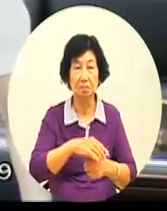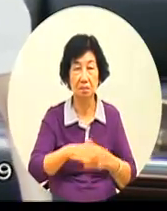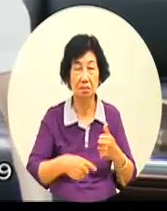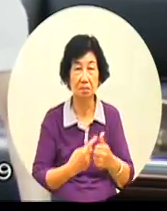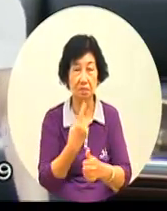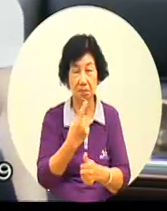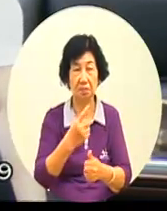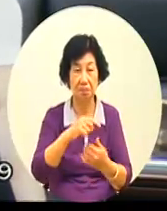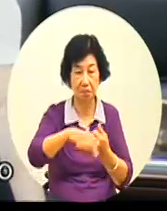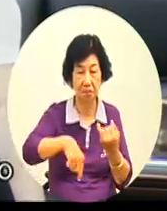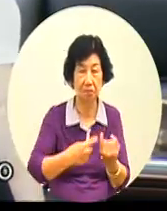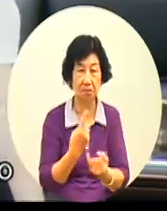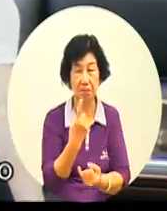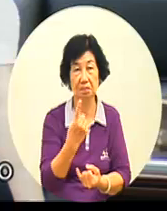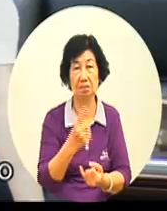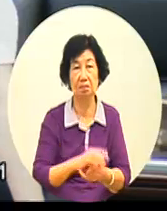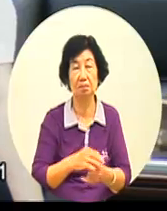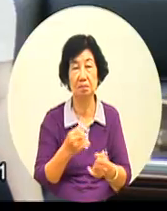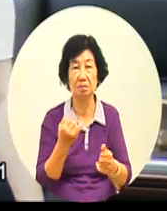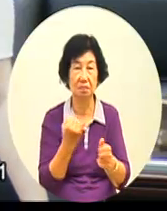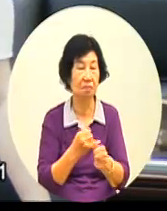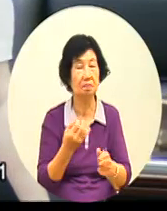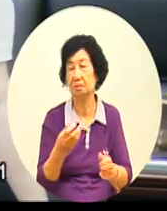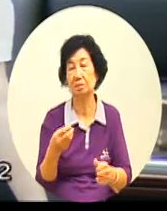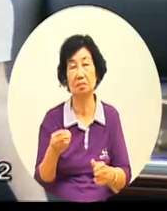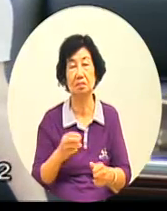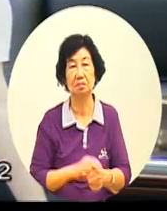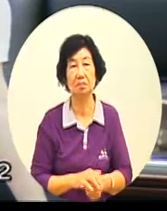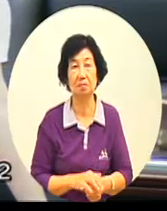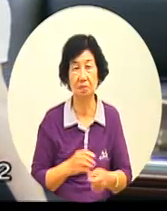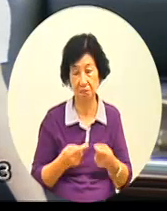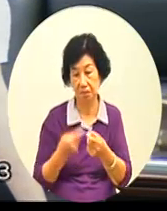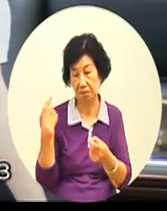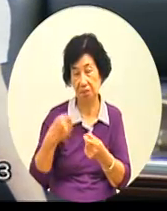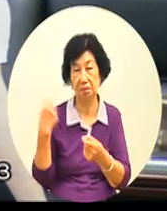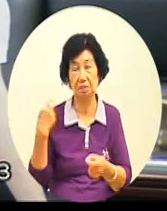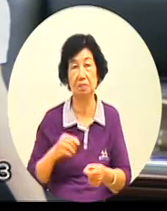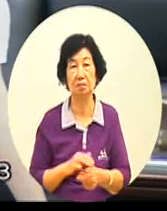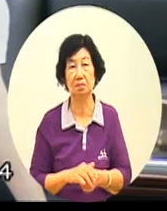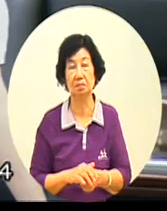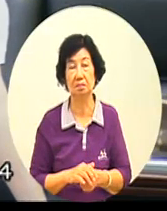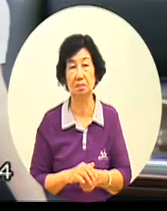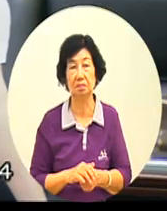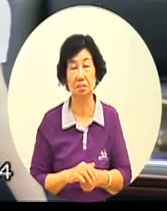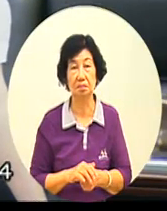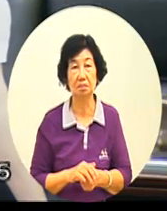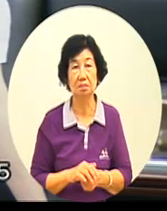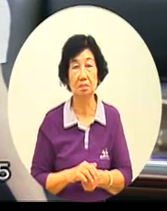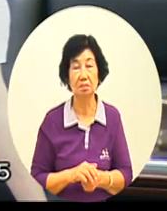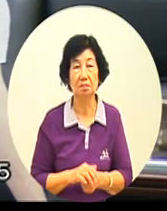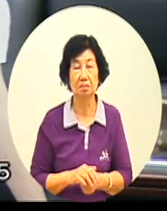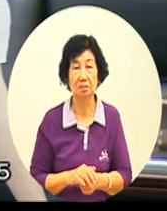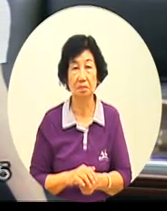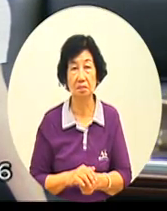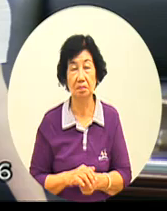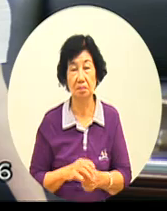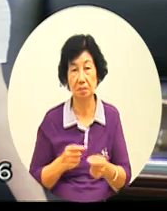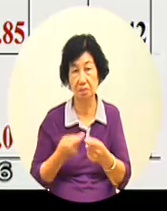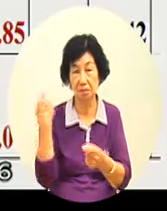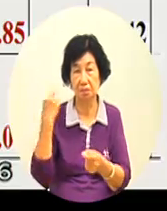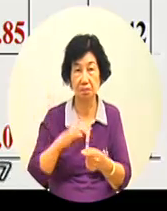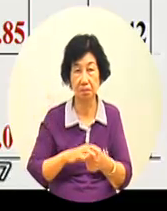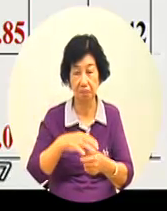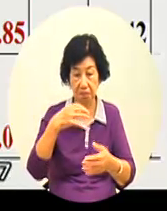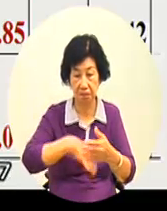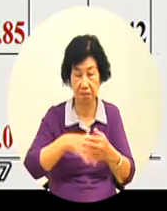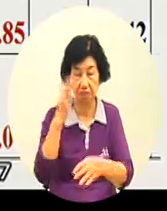我都单身。那我们看去年年底内政部的统计，去年年底内政部的统计